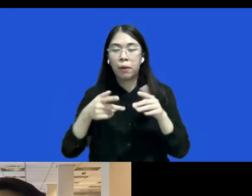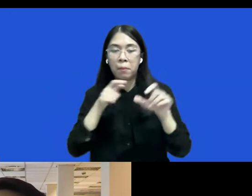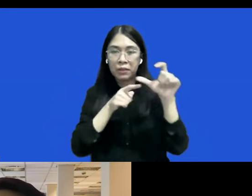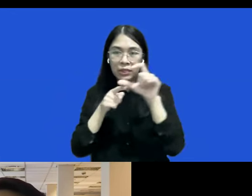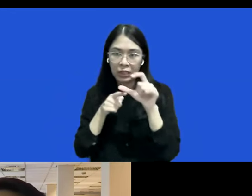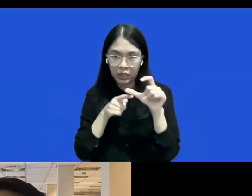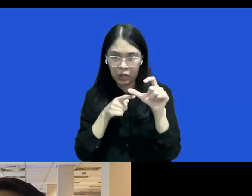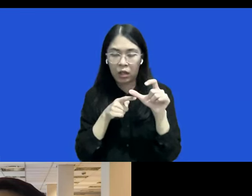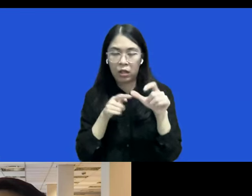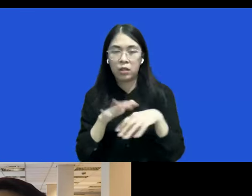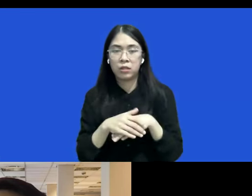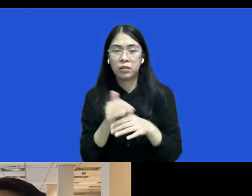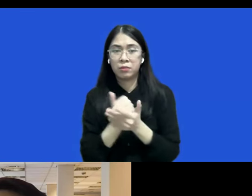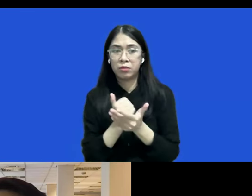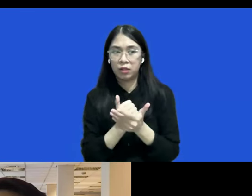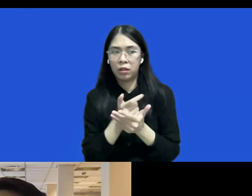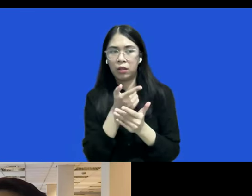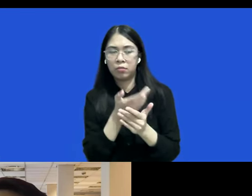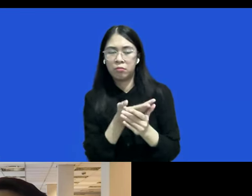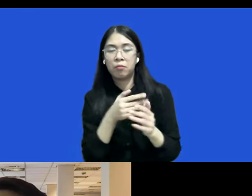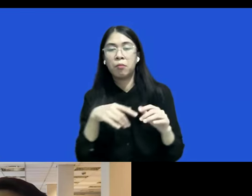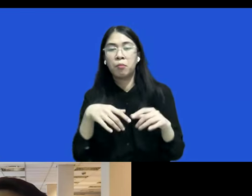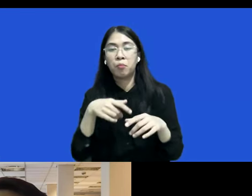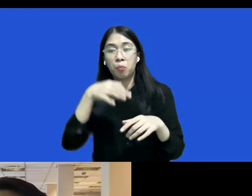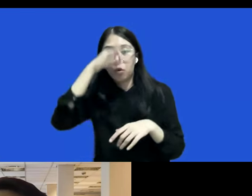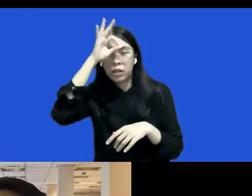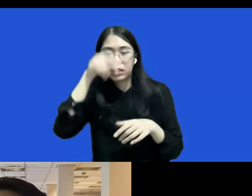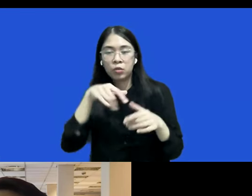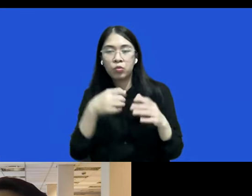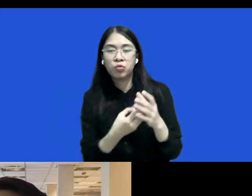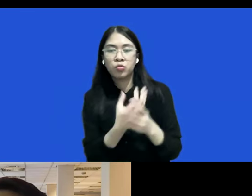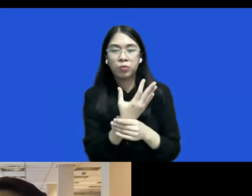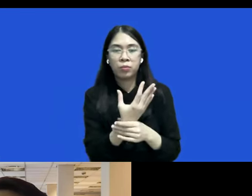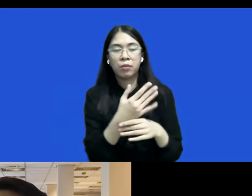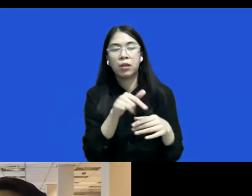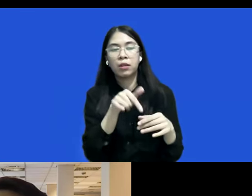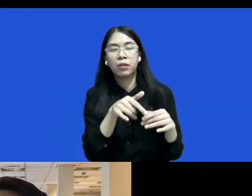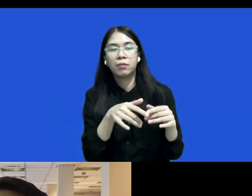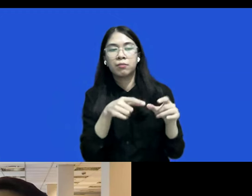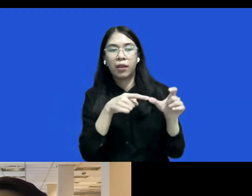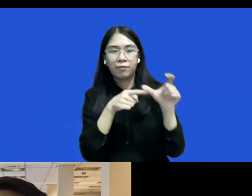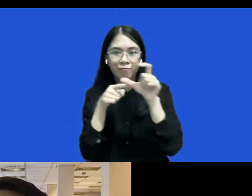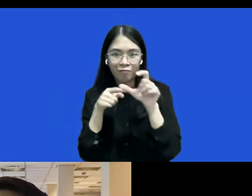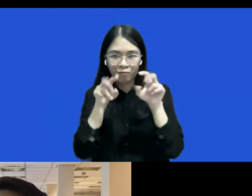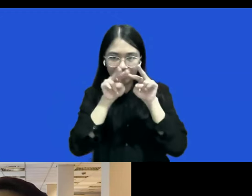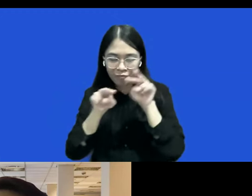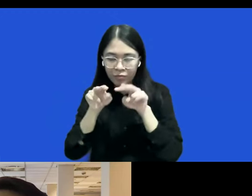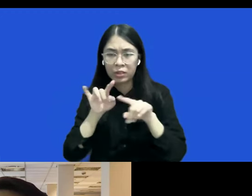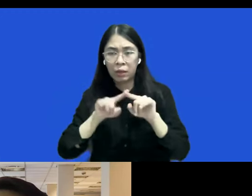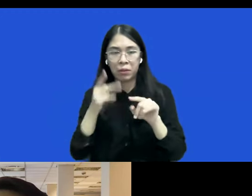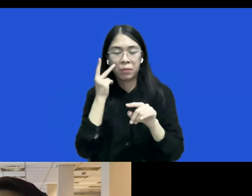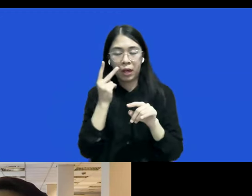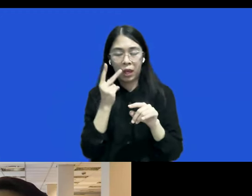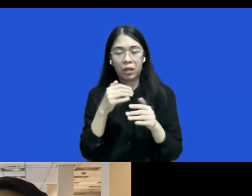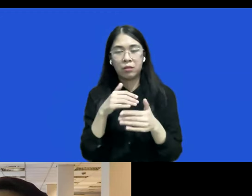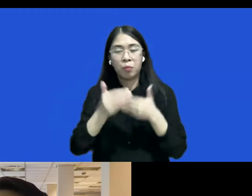tendensinya justru menjadikan kepolisian sebagai sumber body investigator. Sedangkan kalau kita lihat proses penegakan